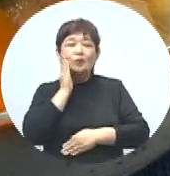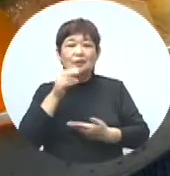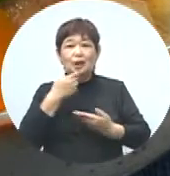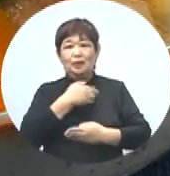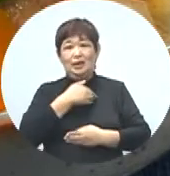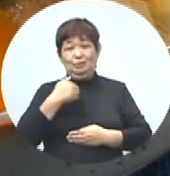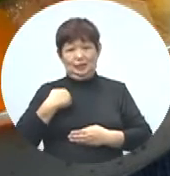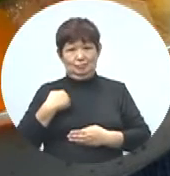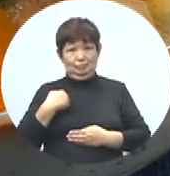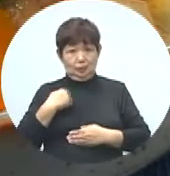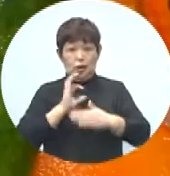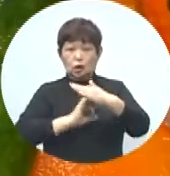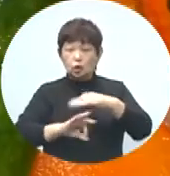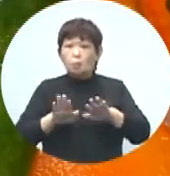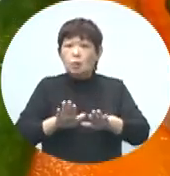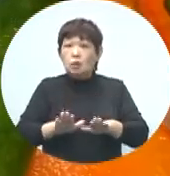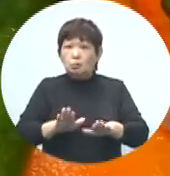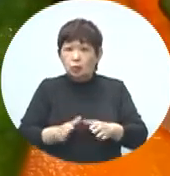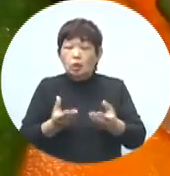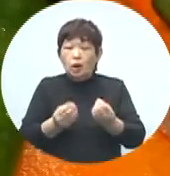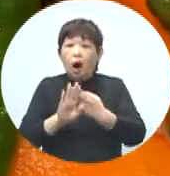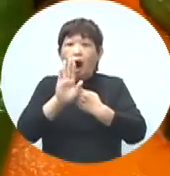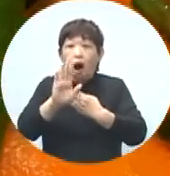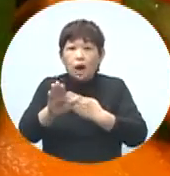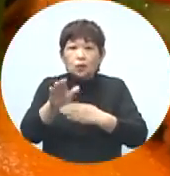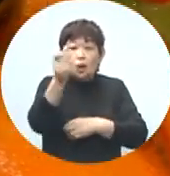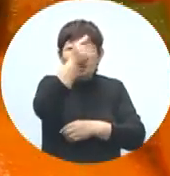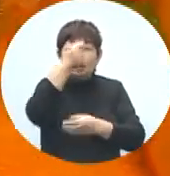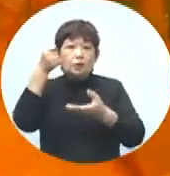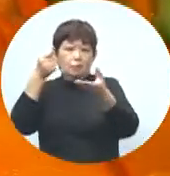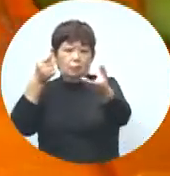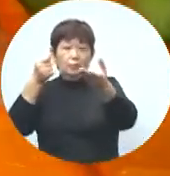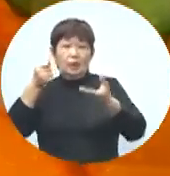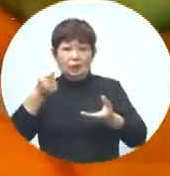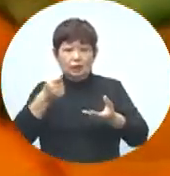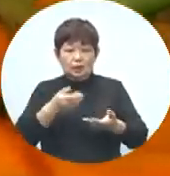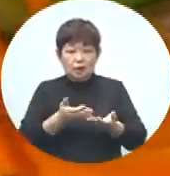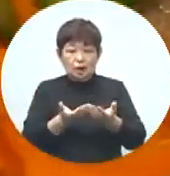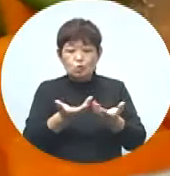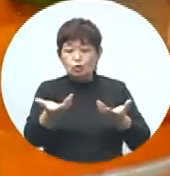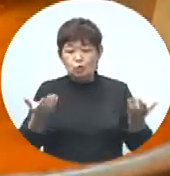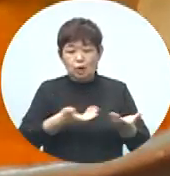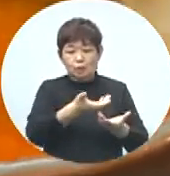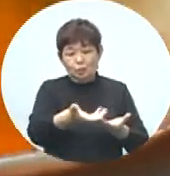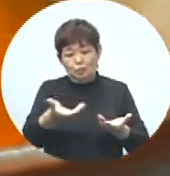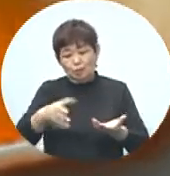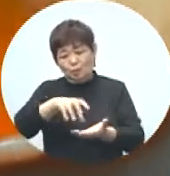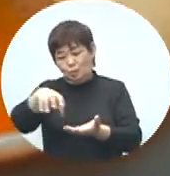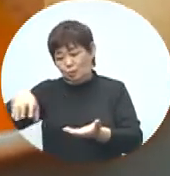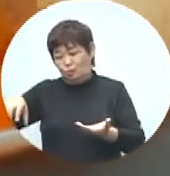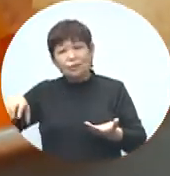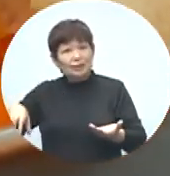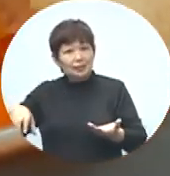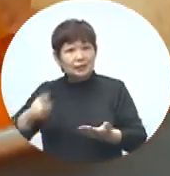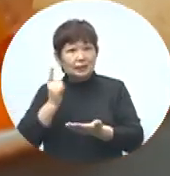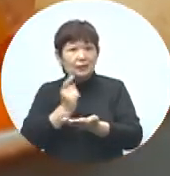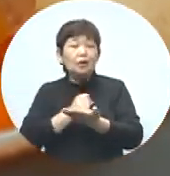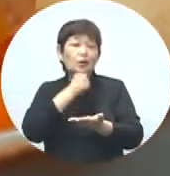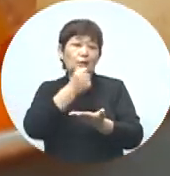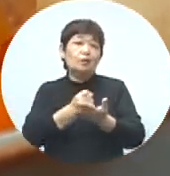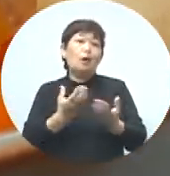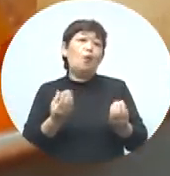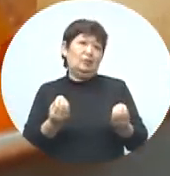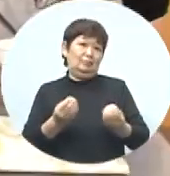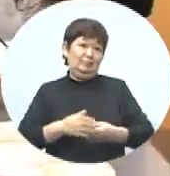一晩漬ければ、あとは冷蔵庫から出して盛り付けるだけで完成です。果たしてお味